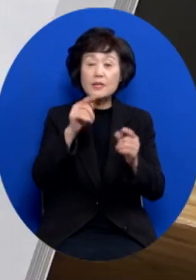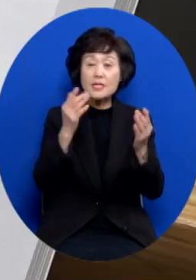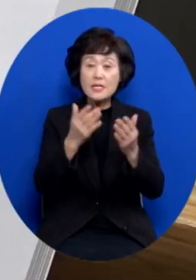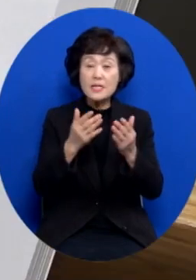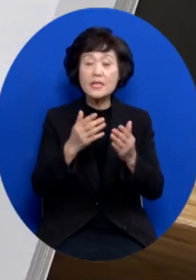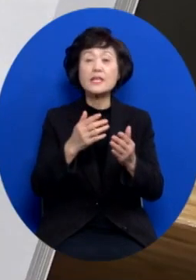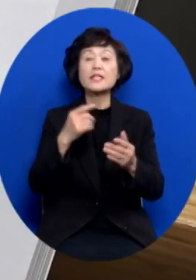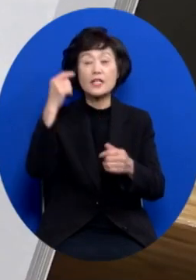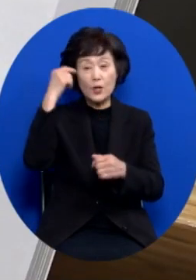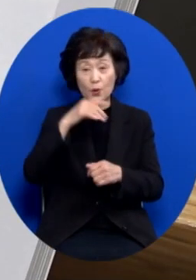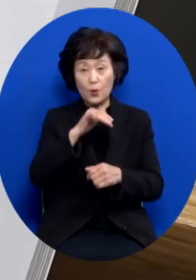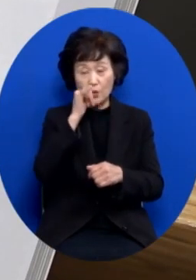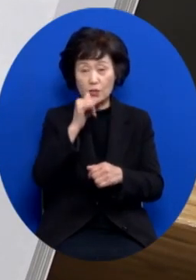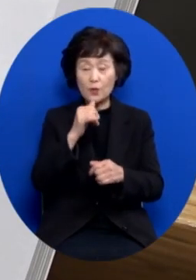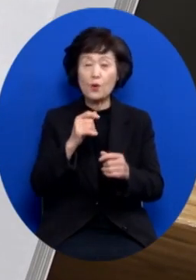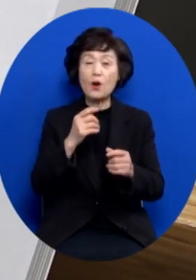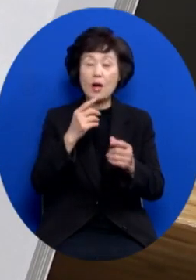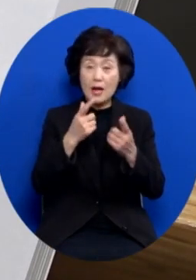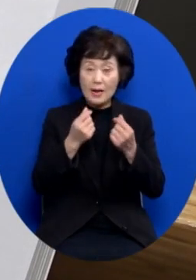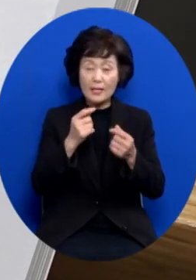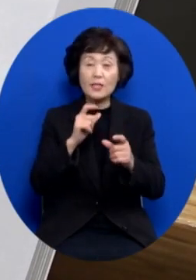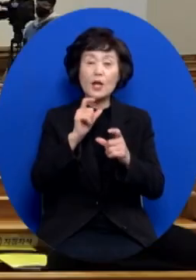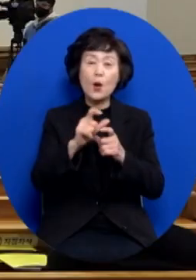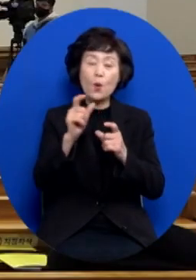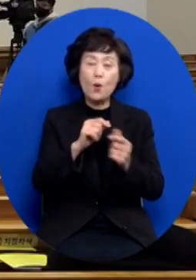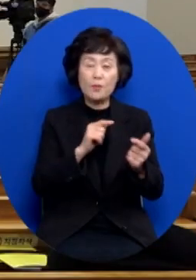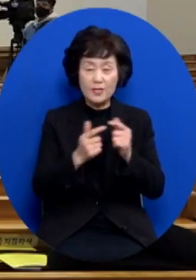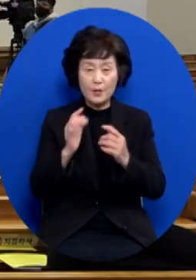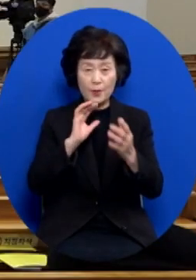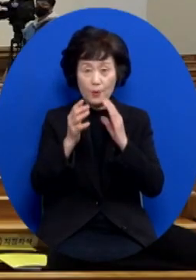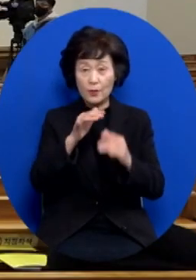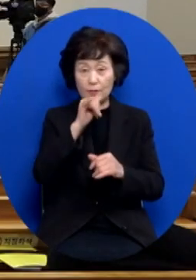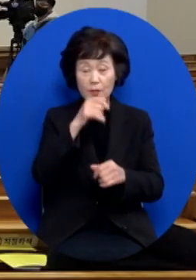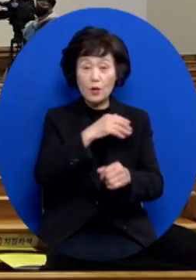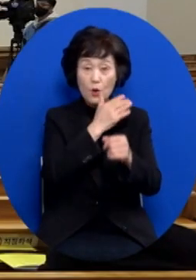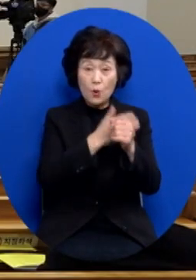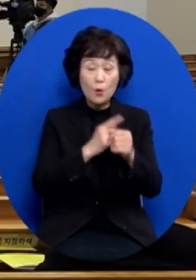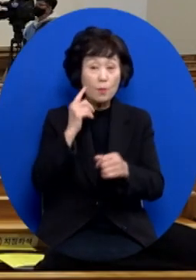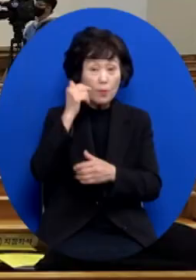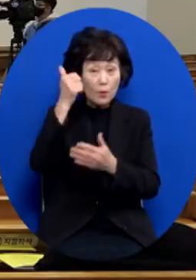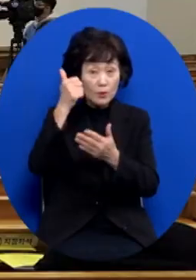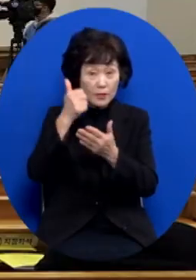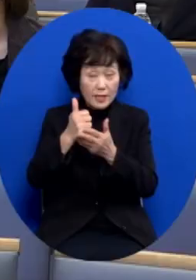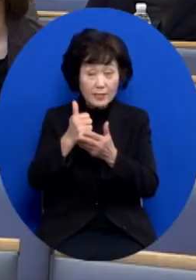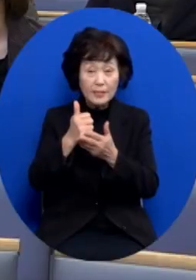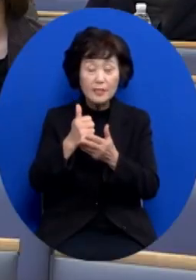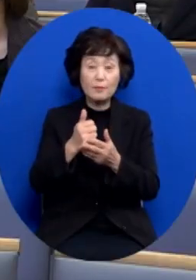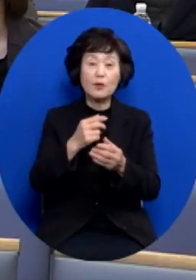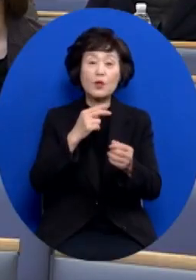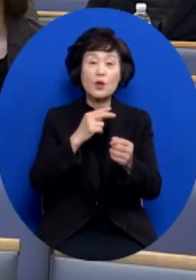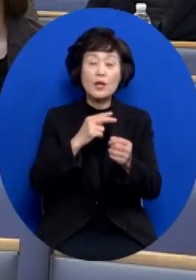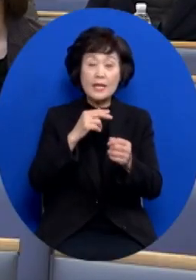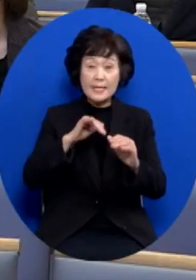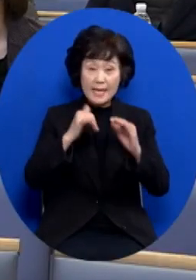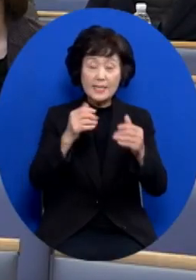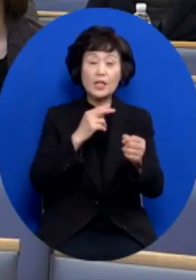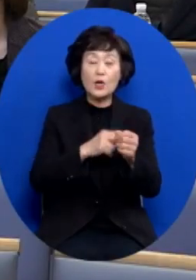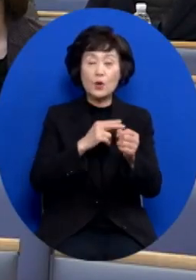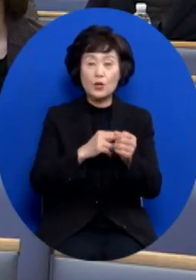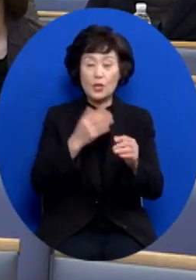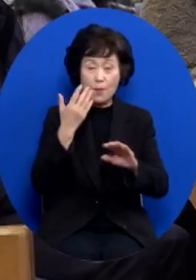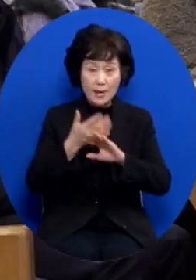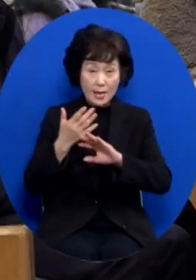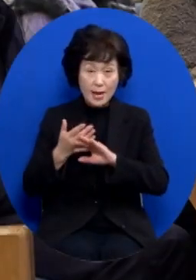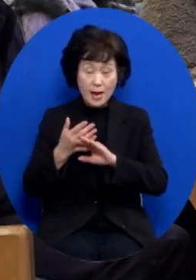나눴습니다 총회장 권순웅 목사는 주일학교 교사는 세상에 교사와 다르고 지식과 정보를 전달하는 교사가 아니라고 말을